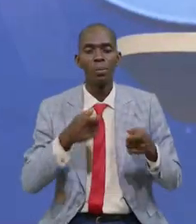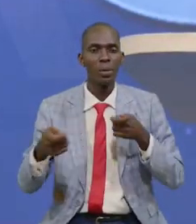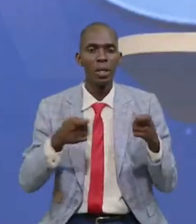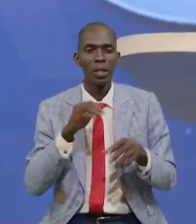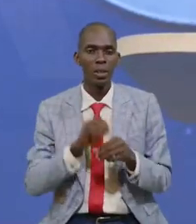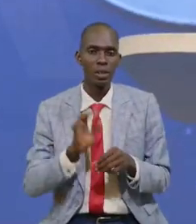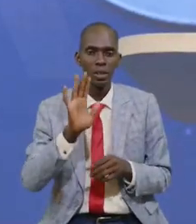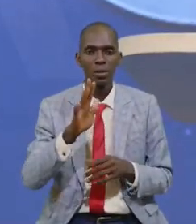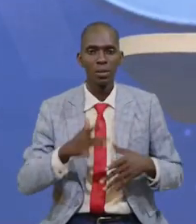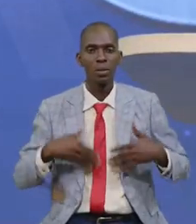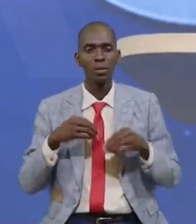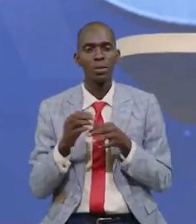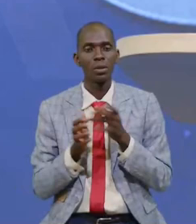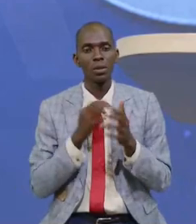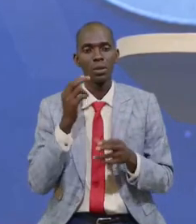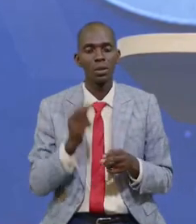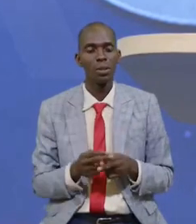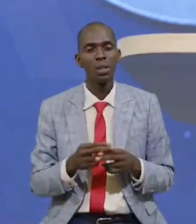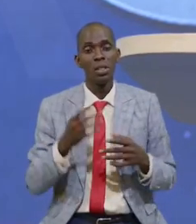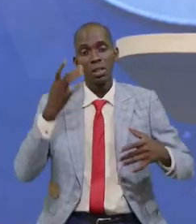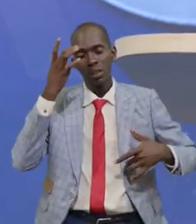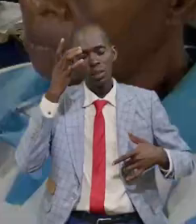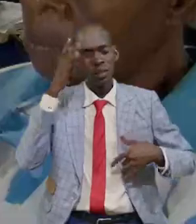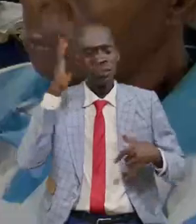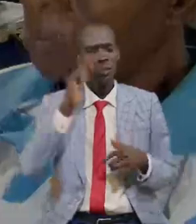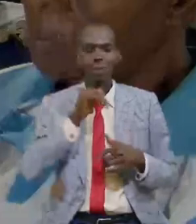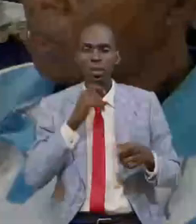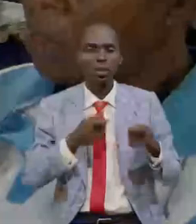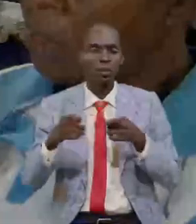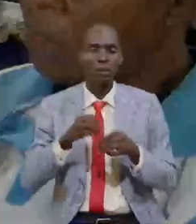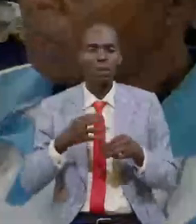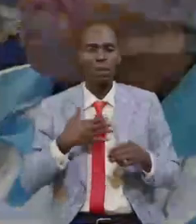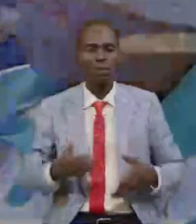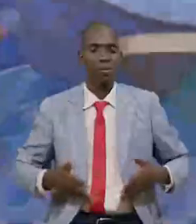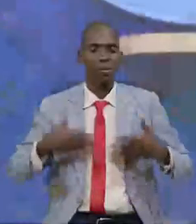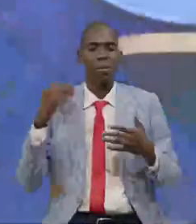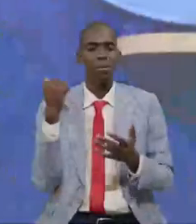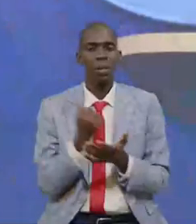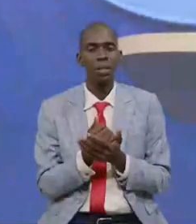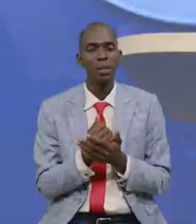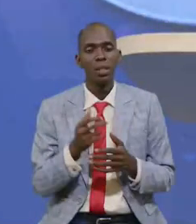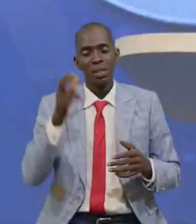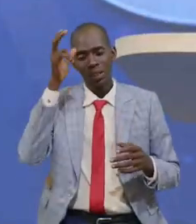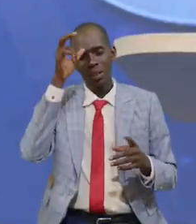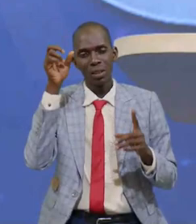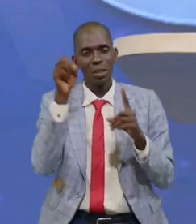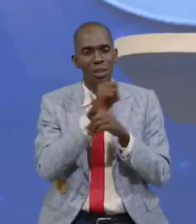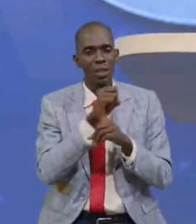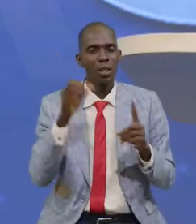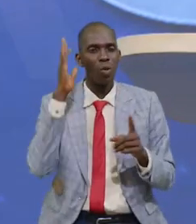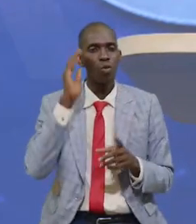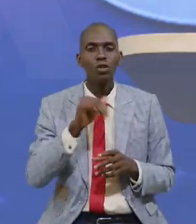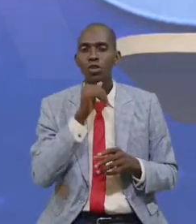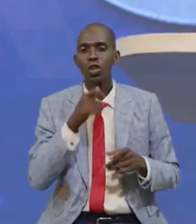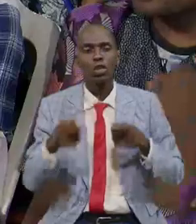Le péché ne régnera donc point sur vous. La maladie ne va plus régner sur vous. Les attaques démoniaques ne